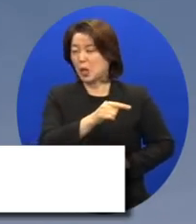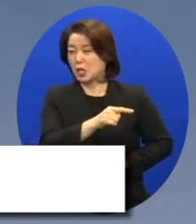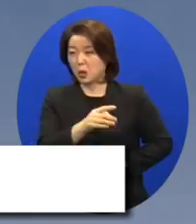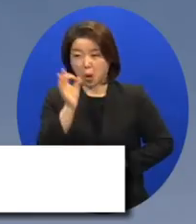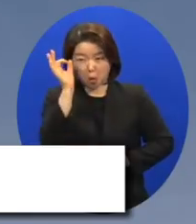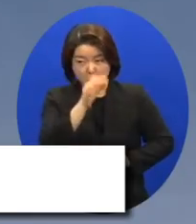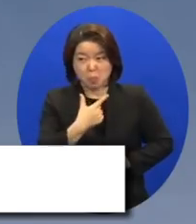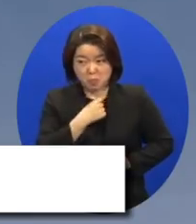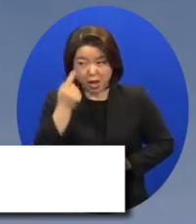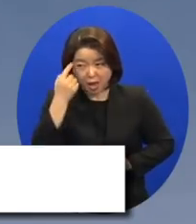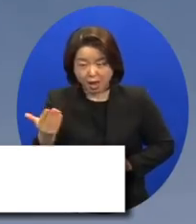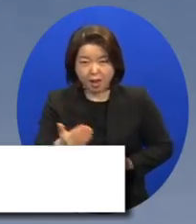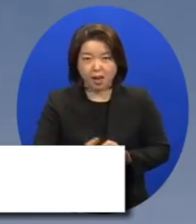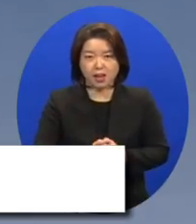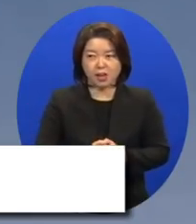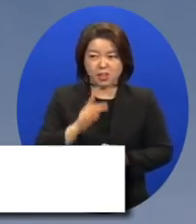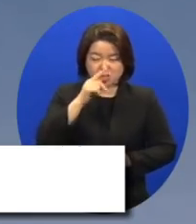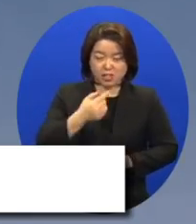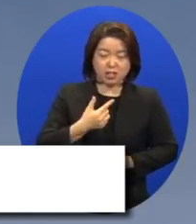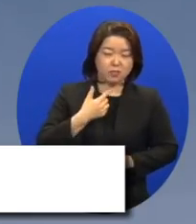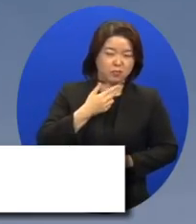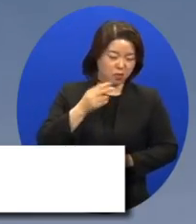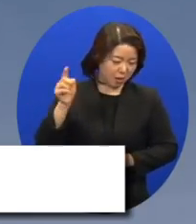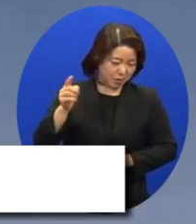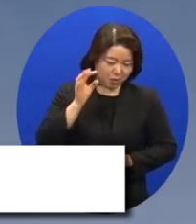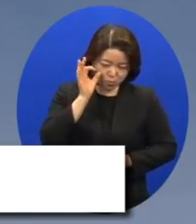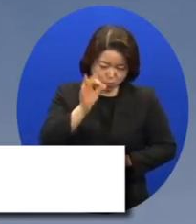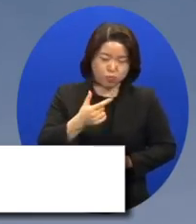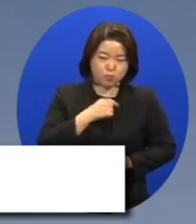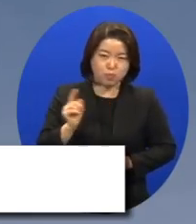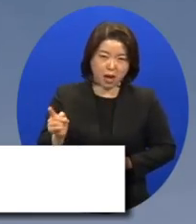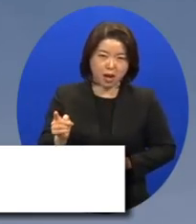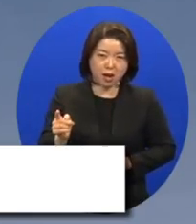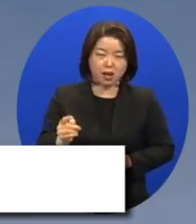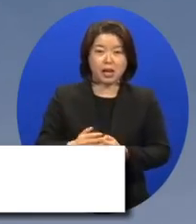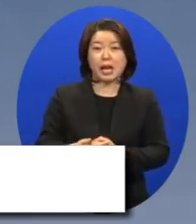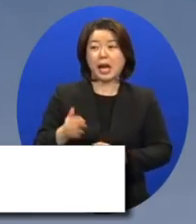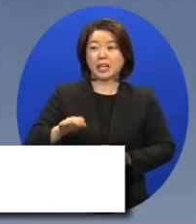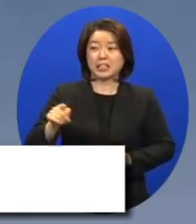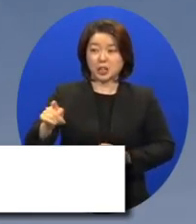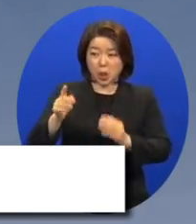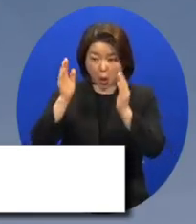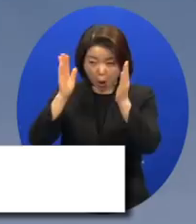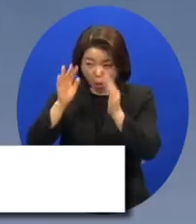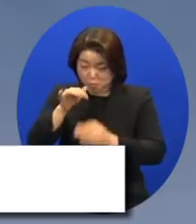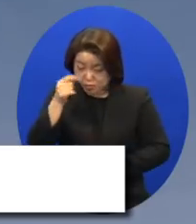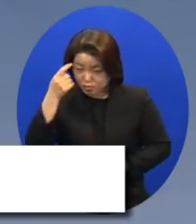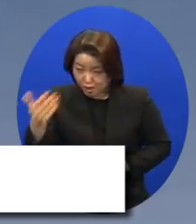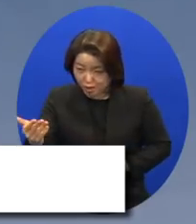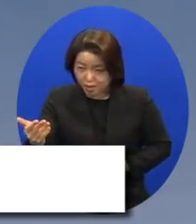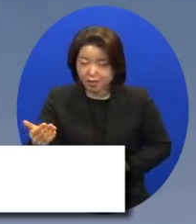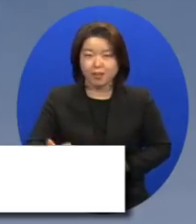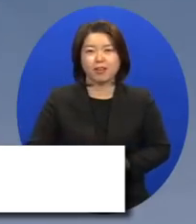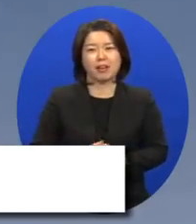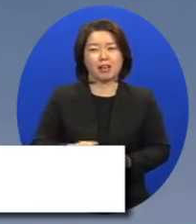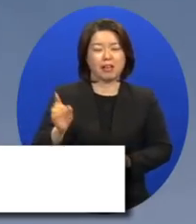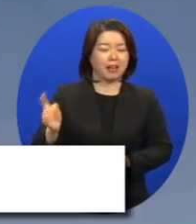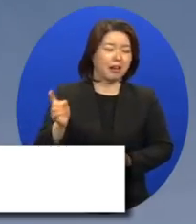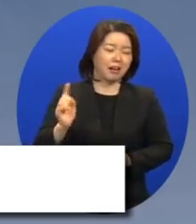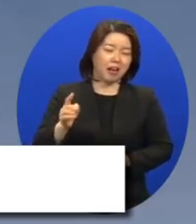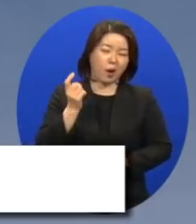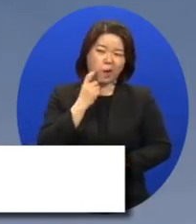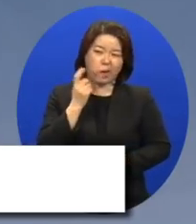싶지 틀림없이 보고싶을 거야 그런데 너 공부 하고 있어 위선 떨지